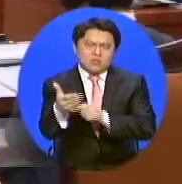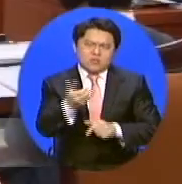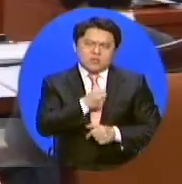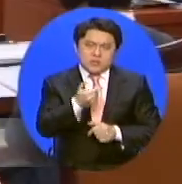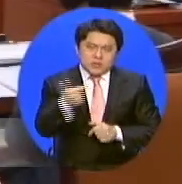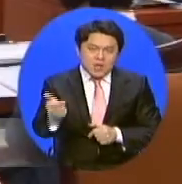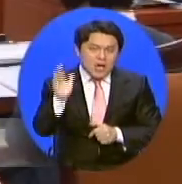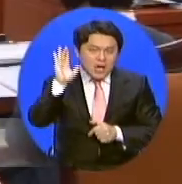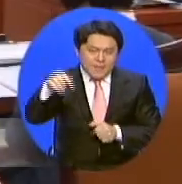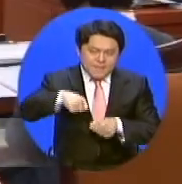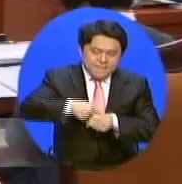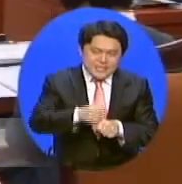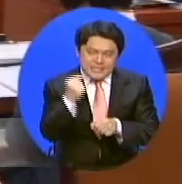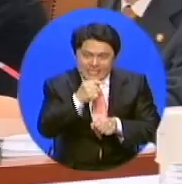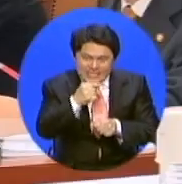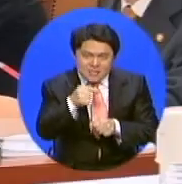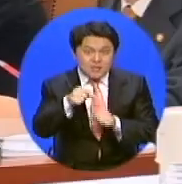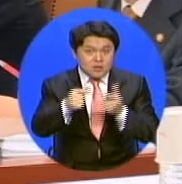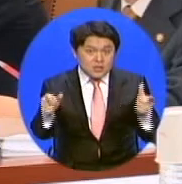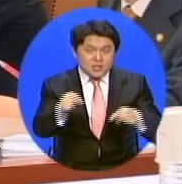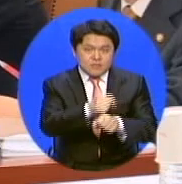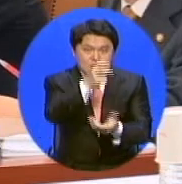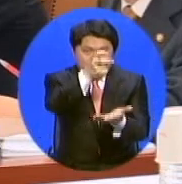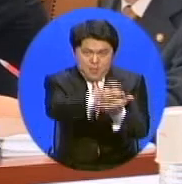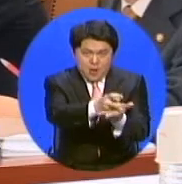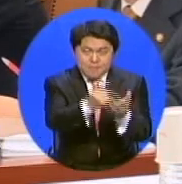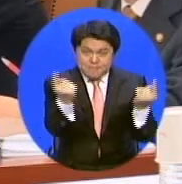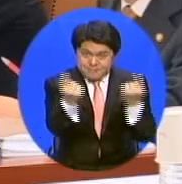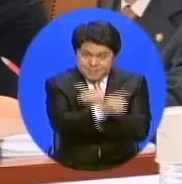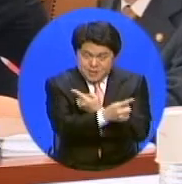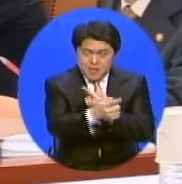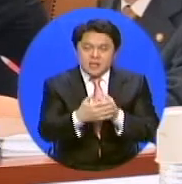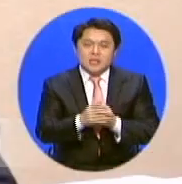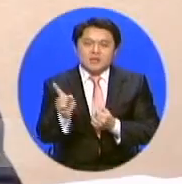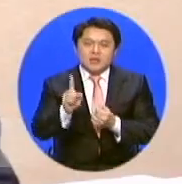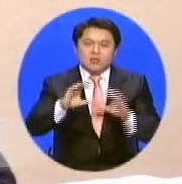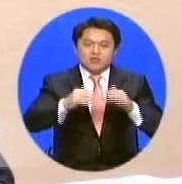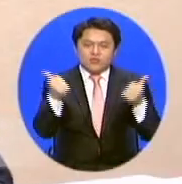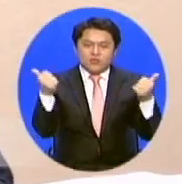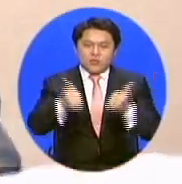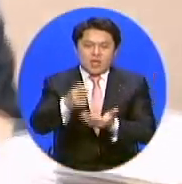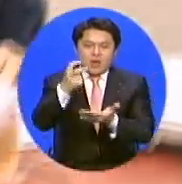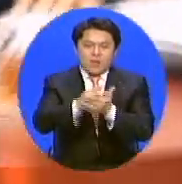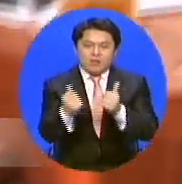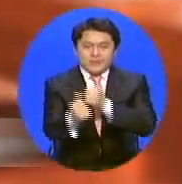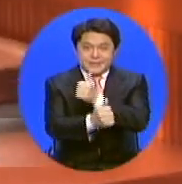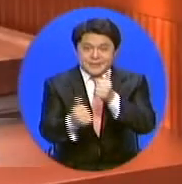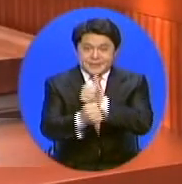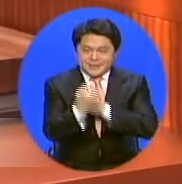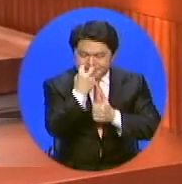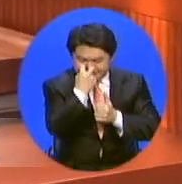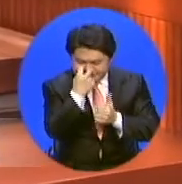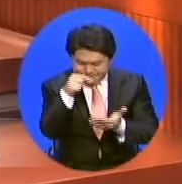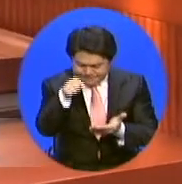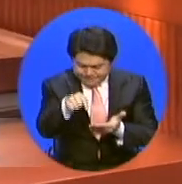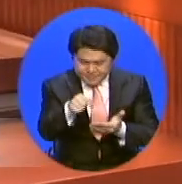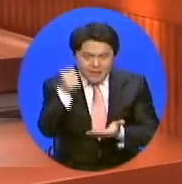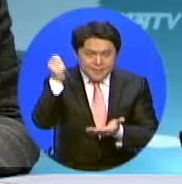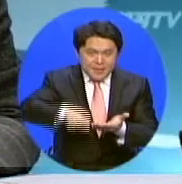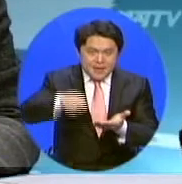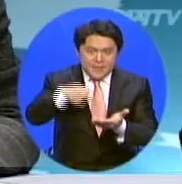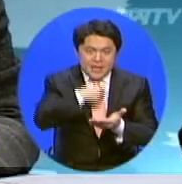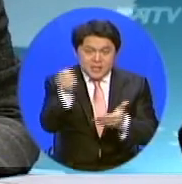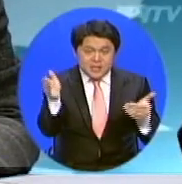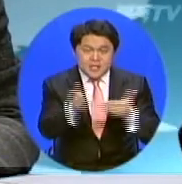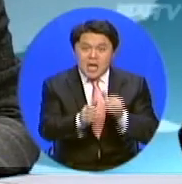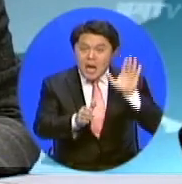이 아동학대범죄의 처벌 등에 관한 특례법 네. 개정안이 결국 이제 국회 법제사법위원회 심사 소위를 통과한 것이죠.